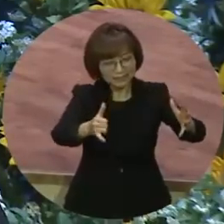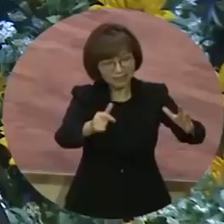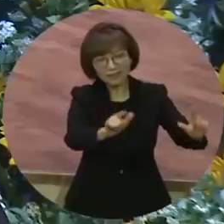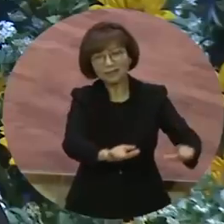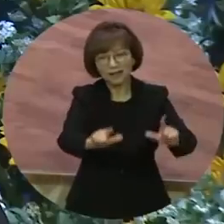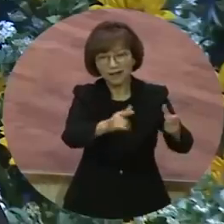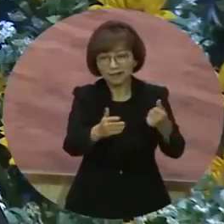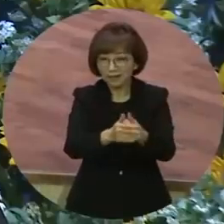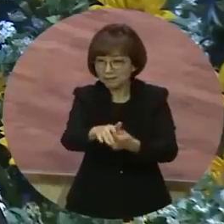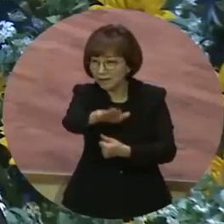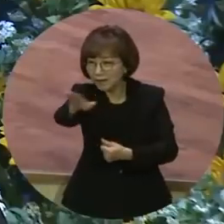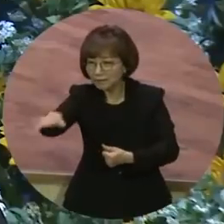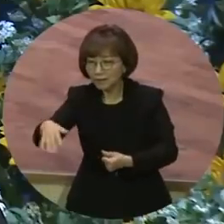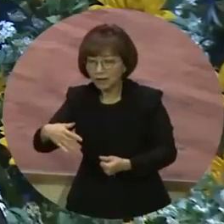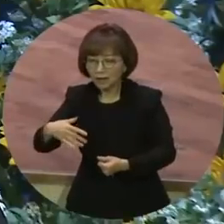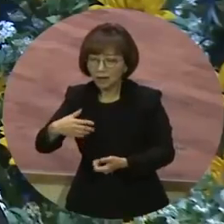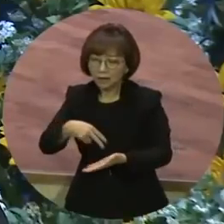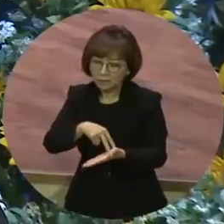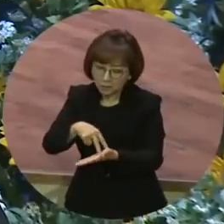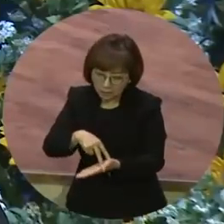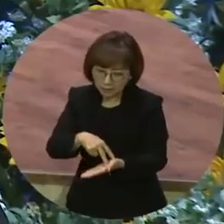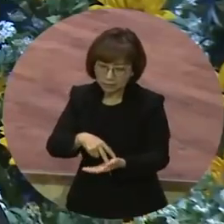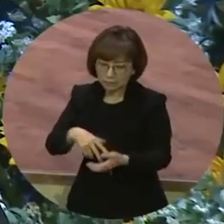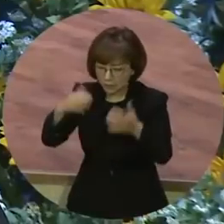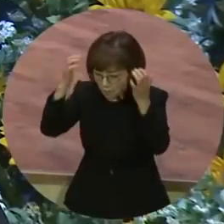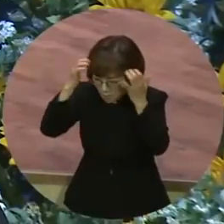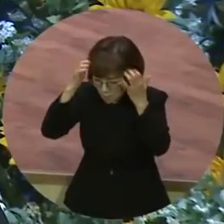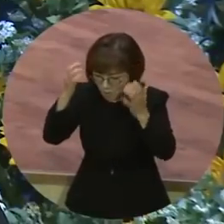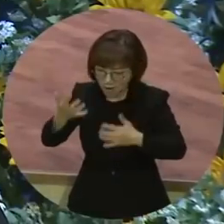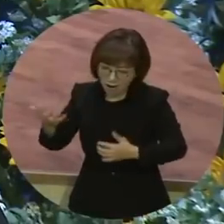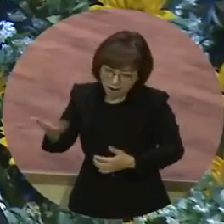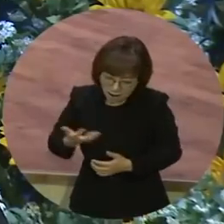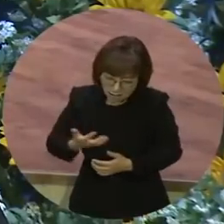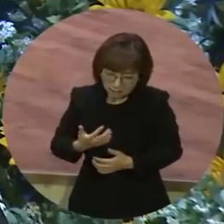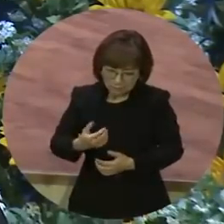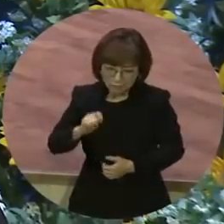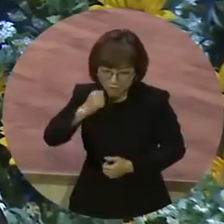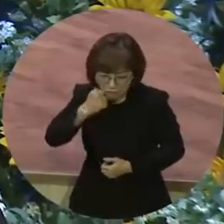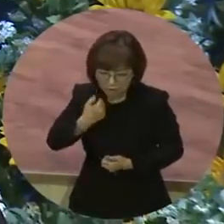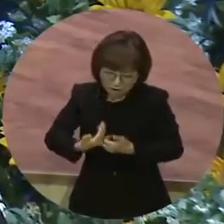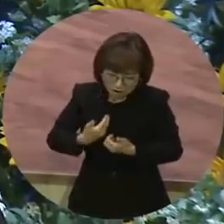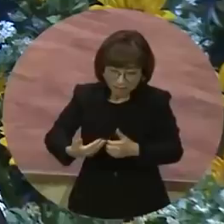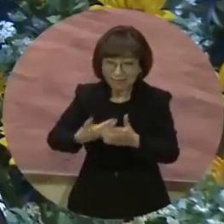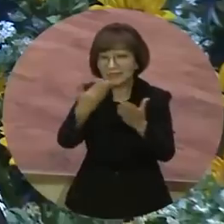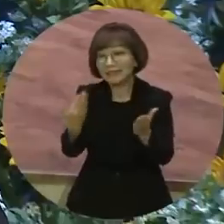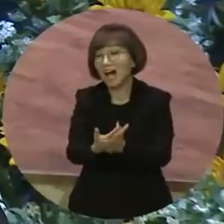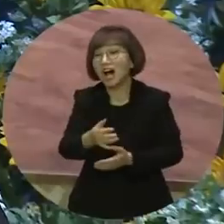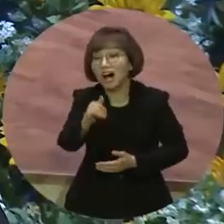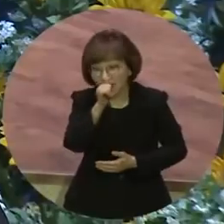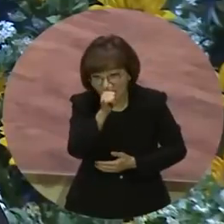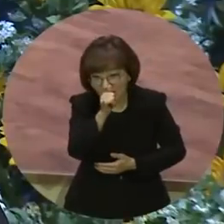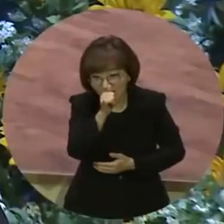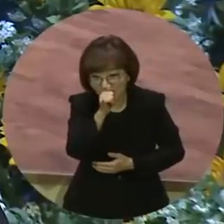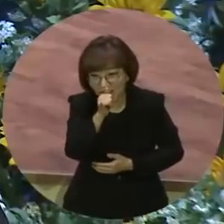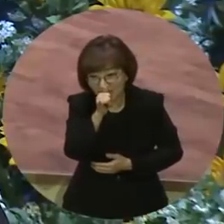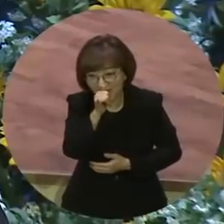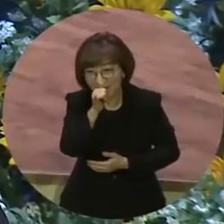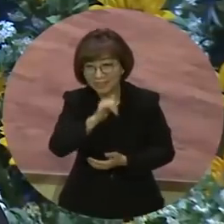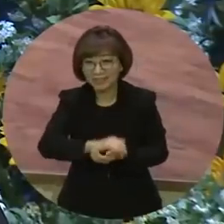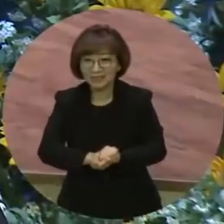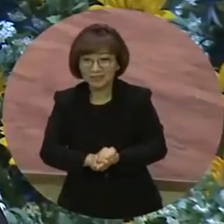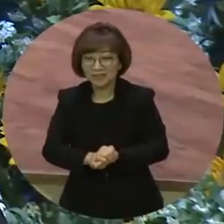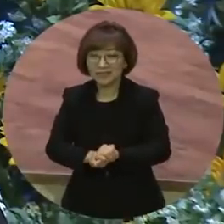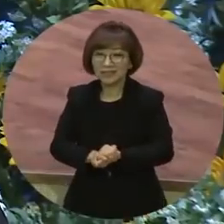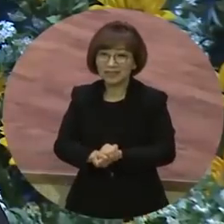외로움과 아픔과 고통과 즐거움도 있지만 이런 여러 가지 갈등들이 있습니다. 그렇게 돼야 돼요. 바울도